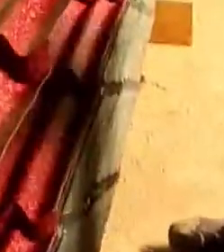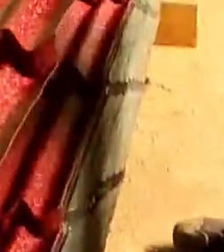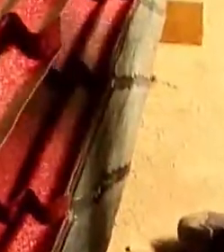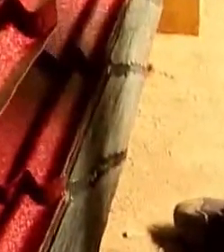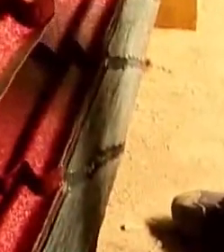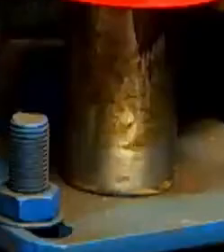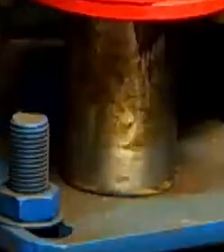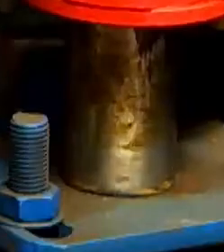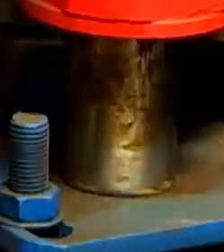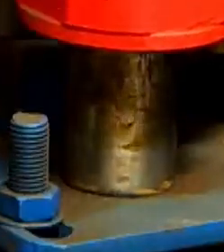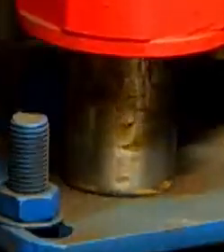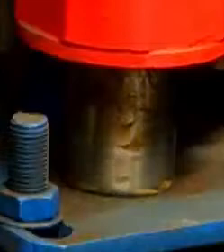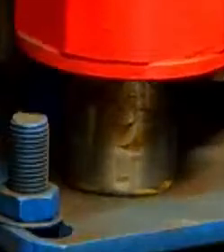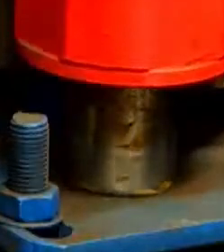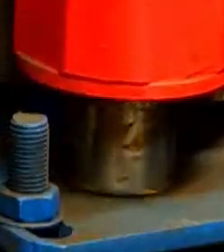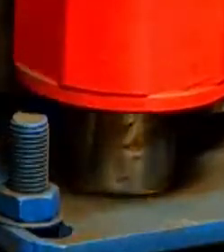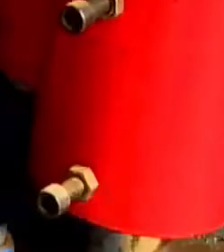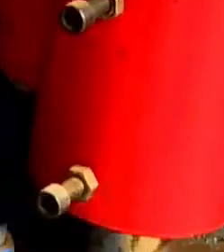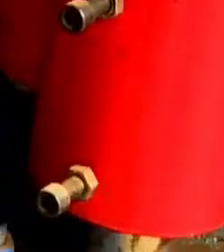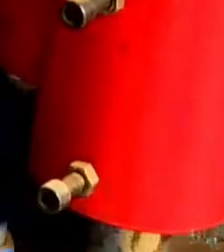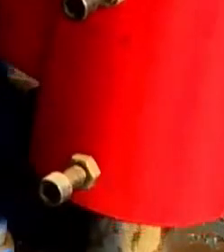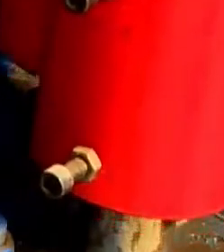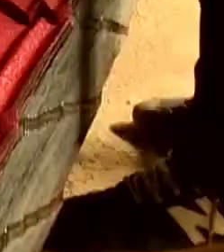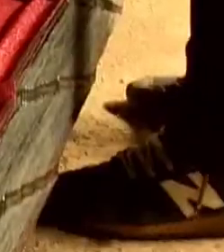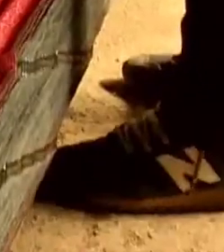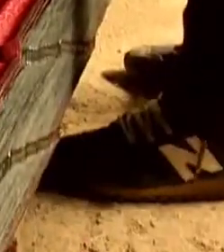makũrengagĩra mabati kũringana na size ĩrĩa ũkwenda.